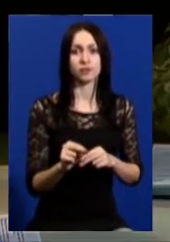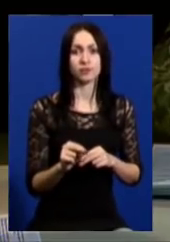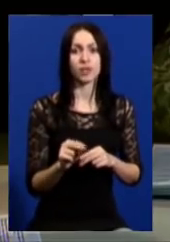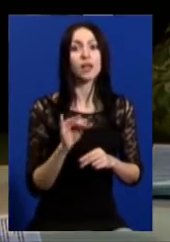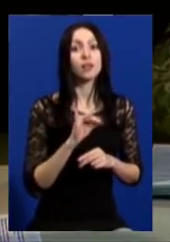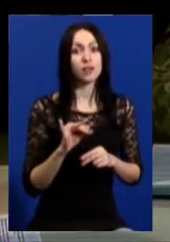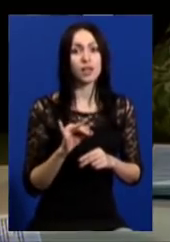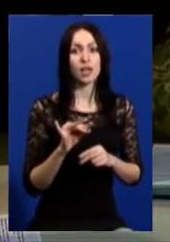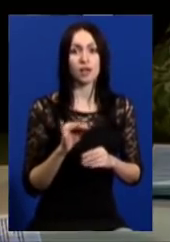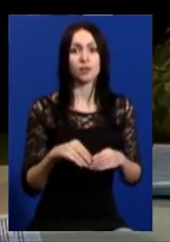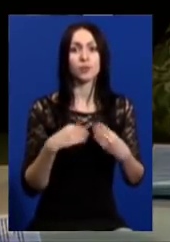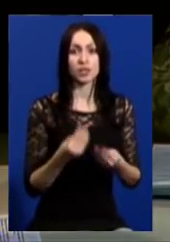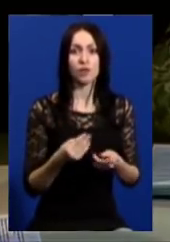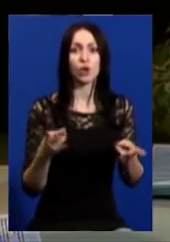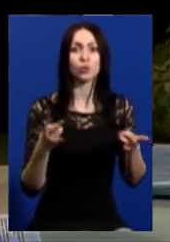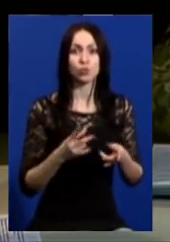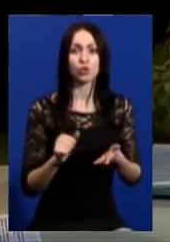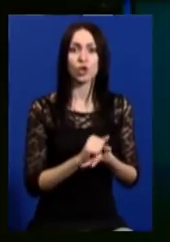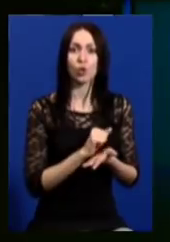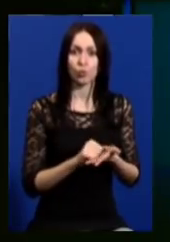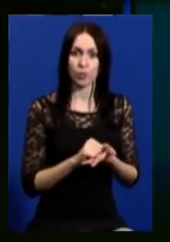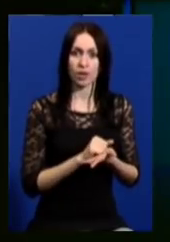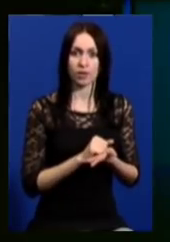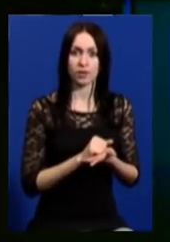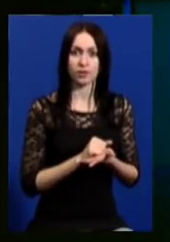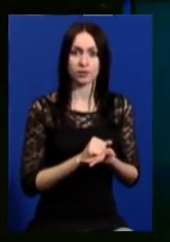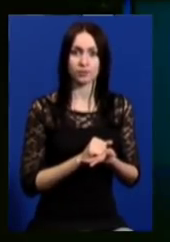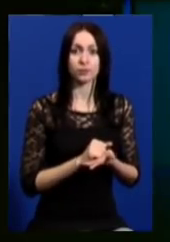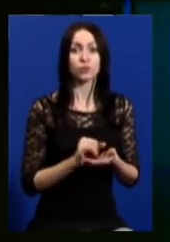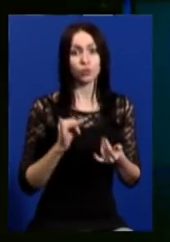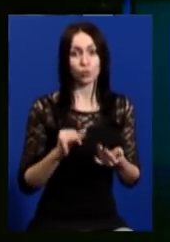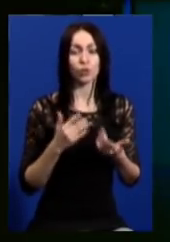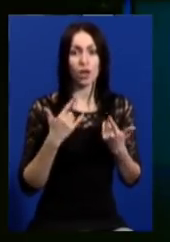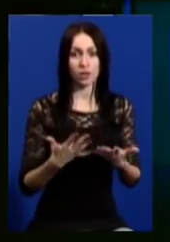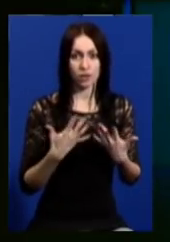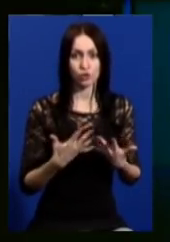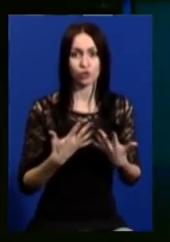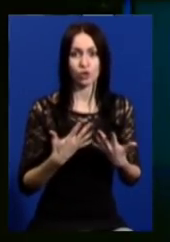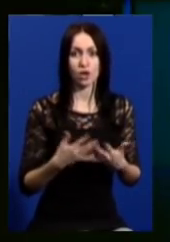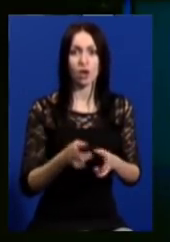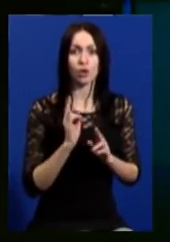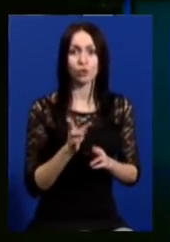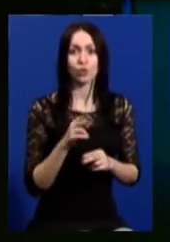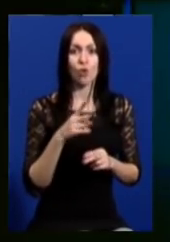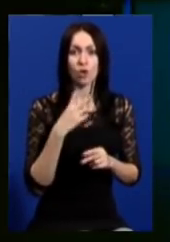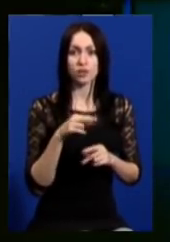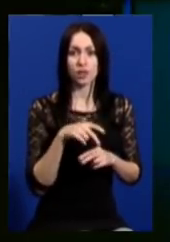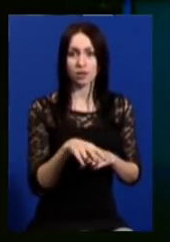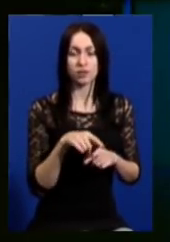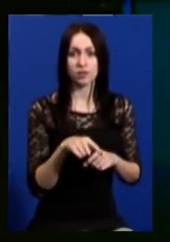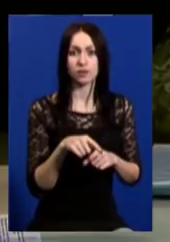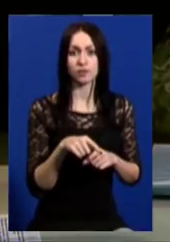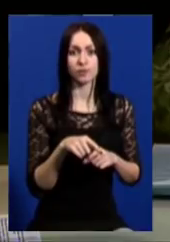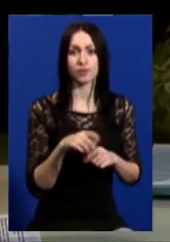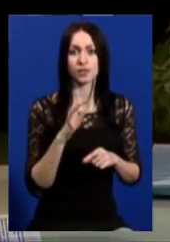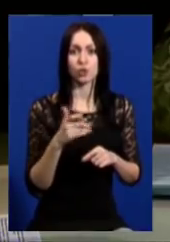і пред'являють необхідні документи. Ну і, звичайно, хто слідує з